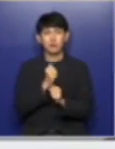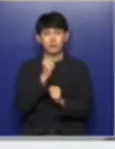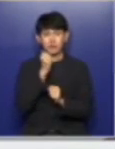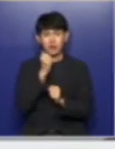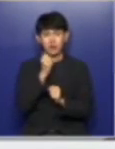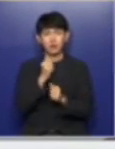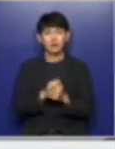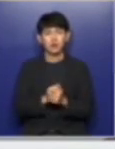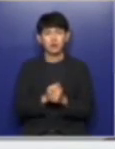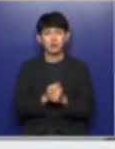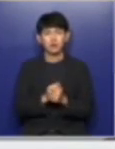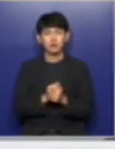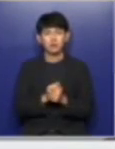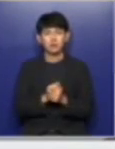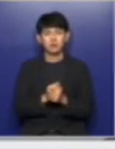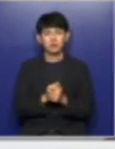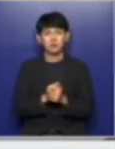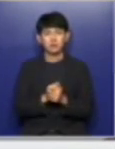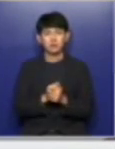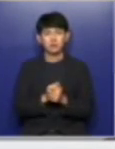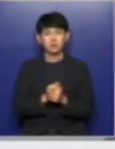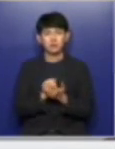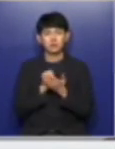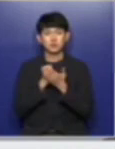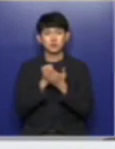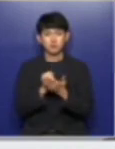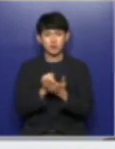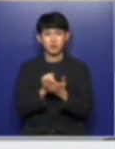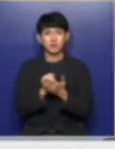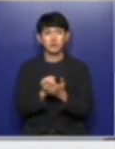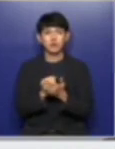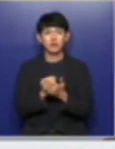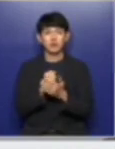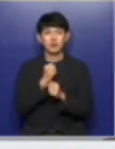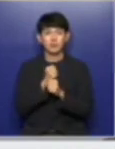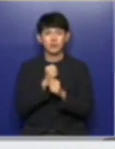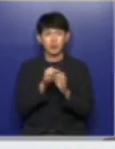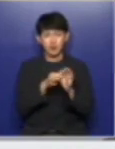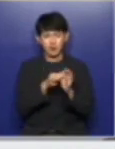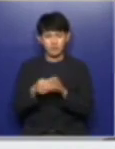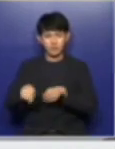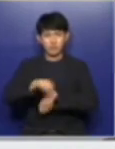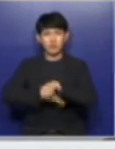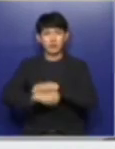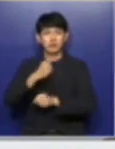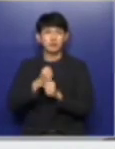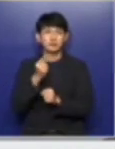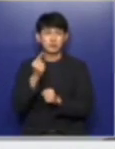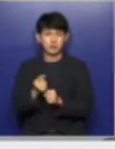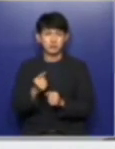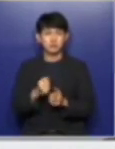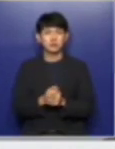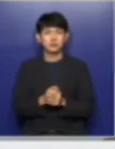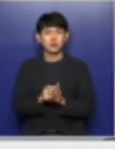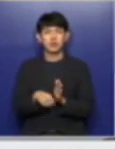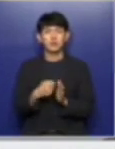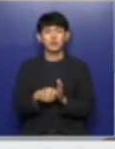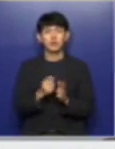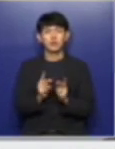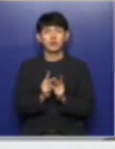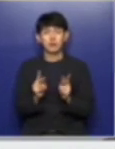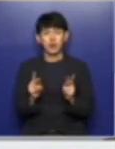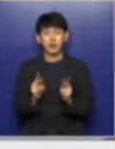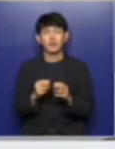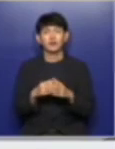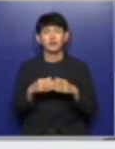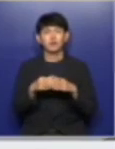แปลงไปสู่ผู้จะนำเม็ดงานเนื้องานลงสู่ปฏิบัติจริงๆเพราะกรรมการนโยบายโดยรวมคือคณะรัฐมนต